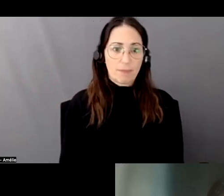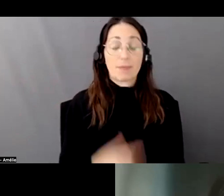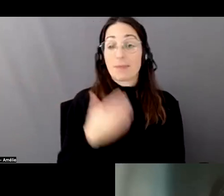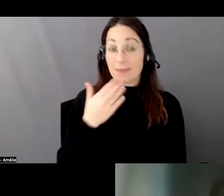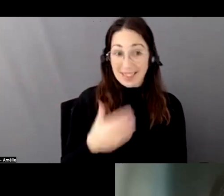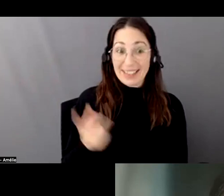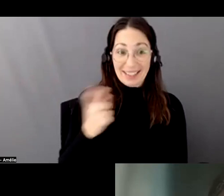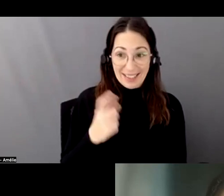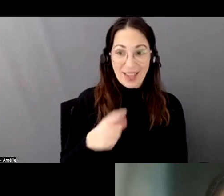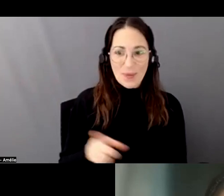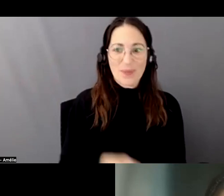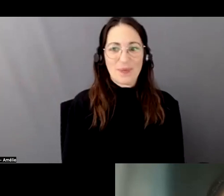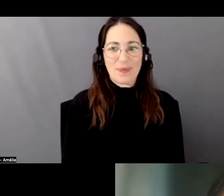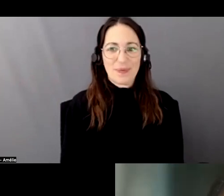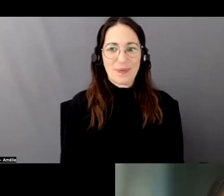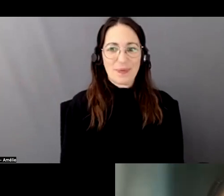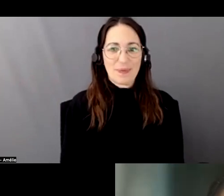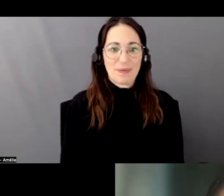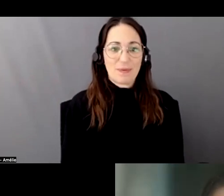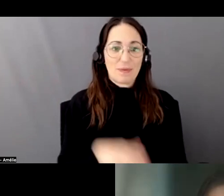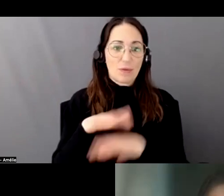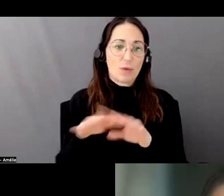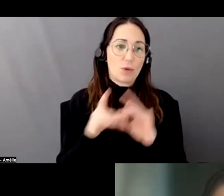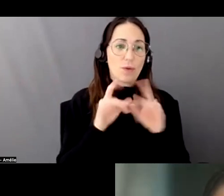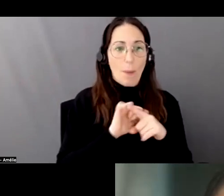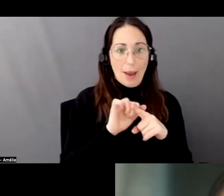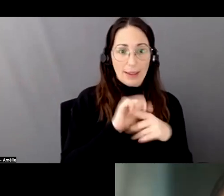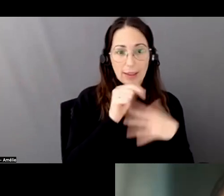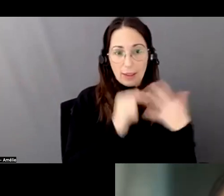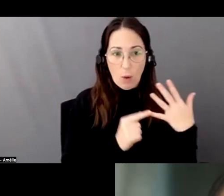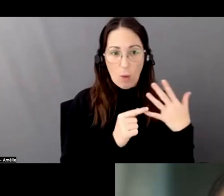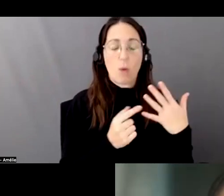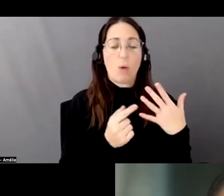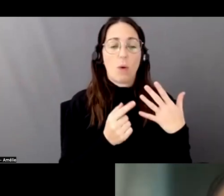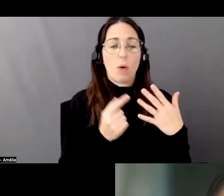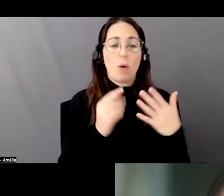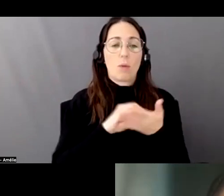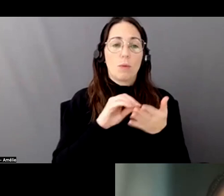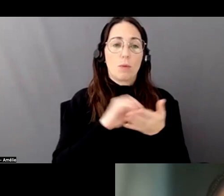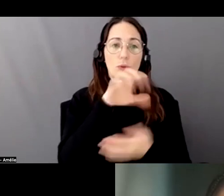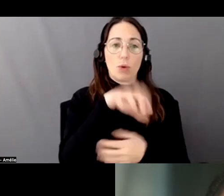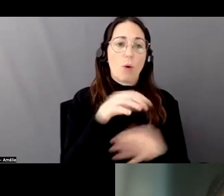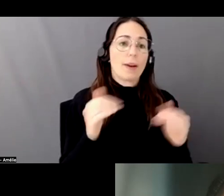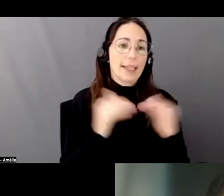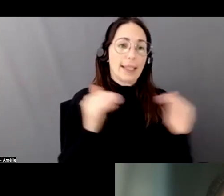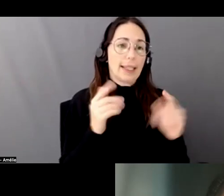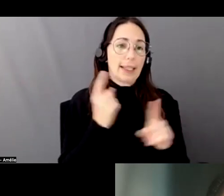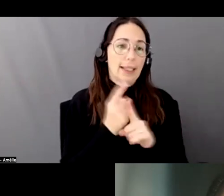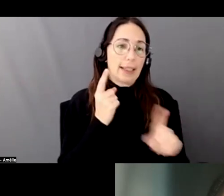Merci pour la question. En ce qui concerne les formations, le bureau de l'équité en matière de